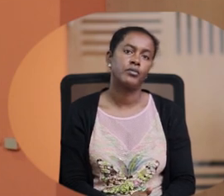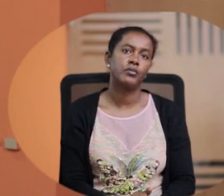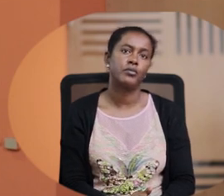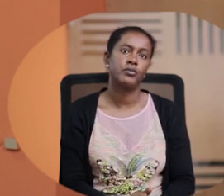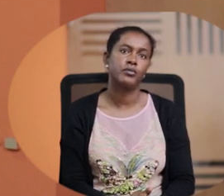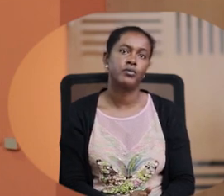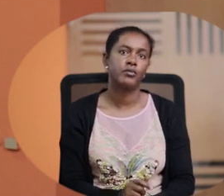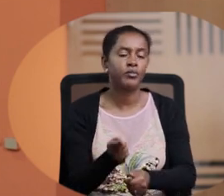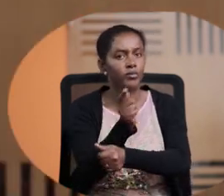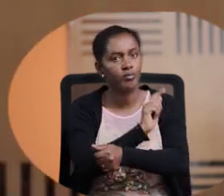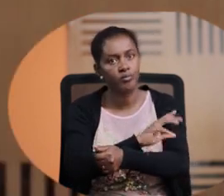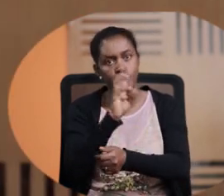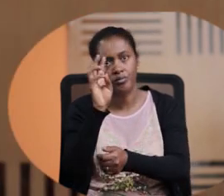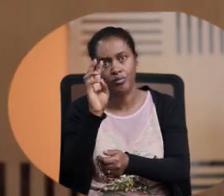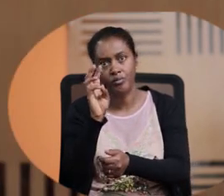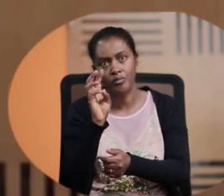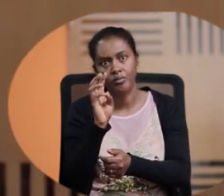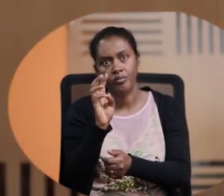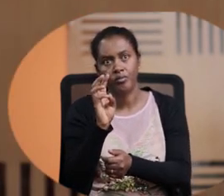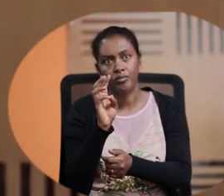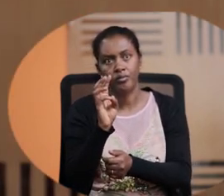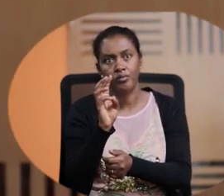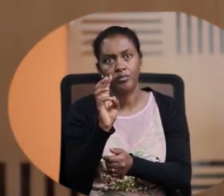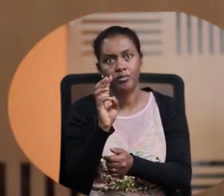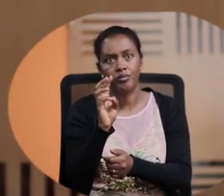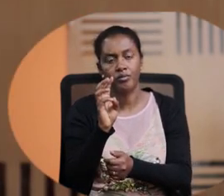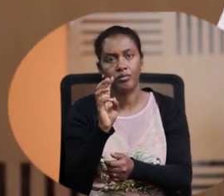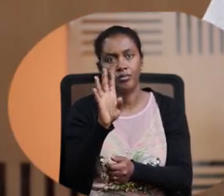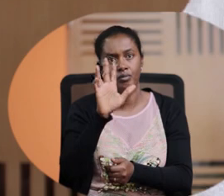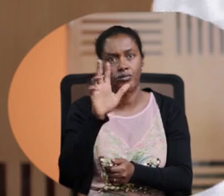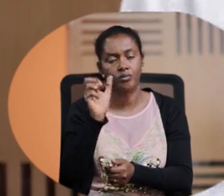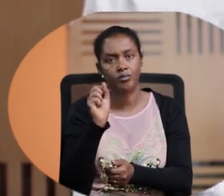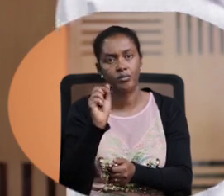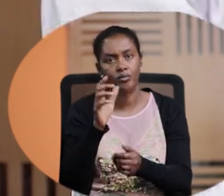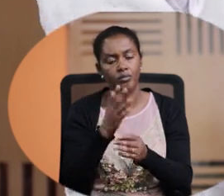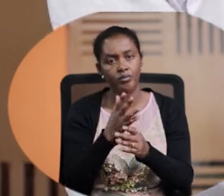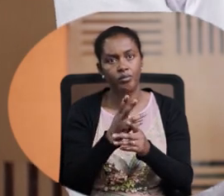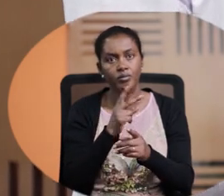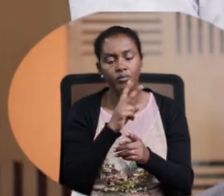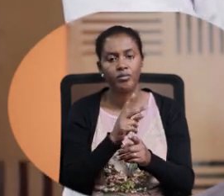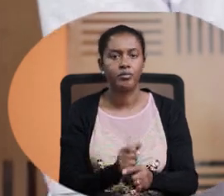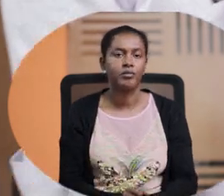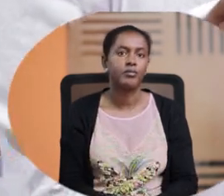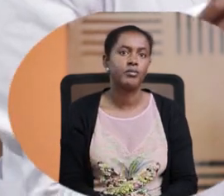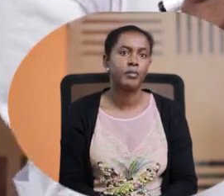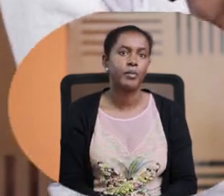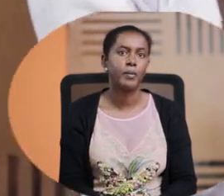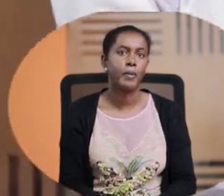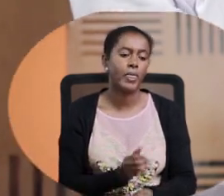afurtami sadi gaba guya jafas meqa afurtami sadi gaba guya torbafas afurtami sadi abata dacha kana boda malgona